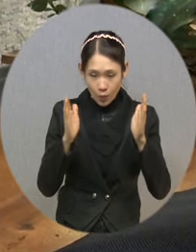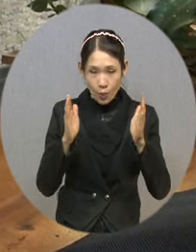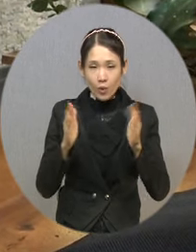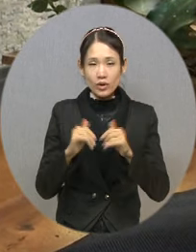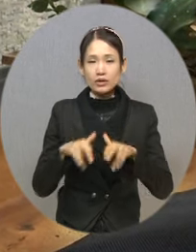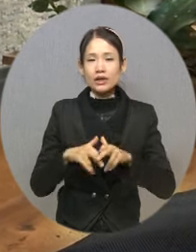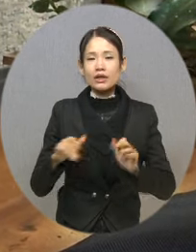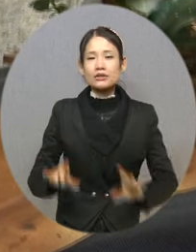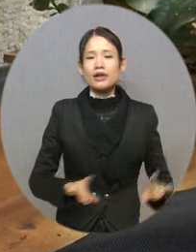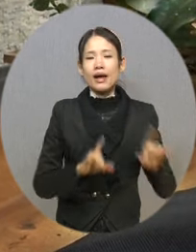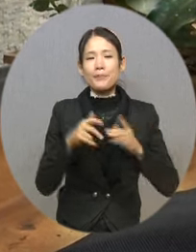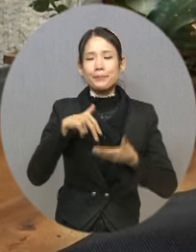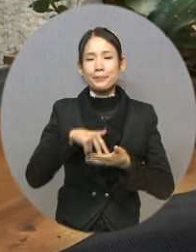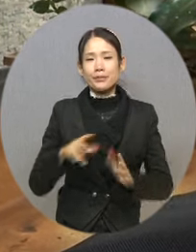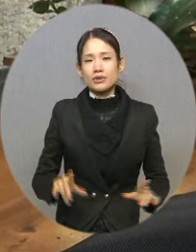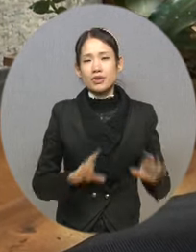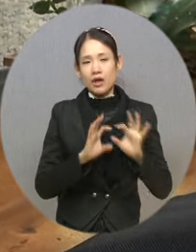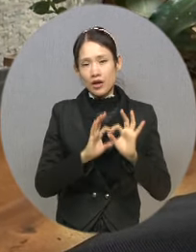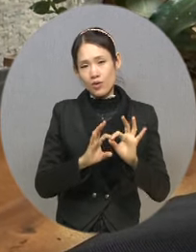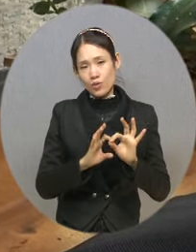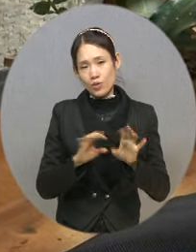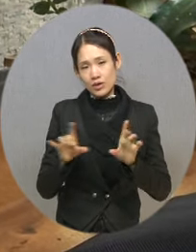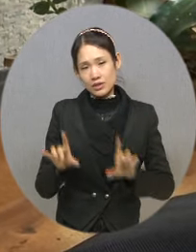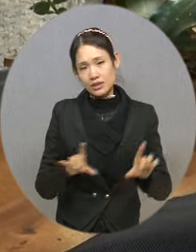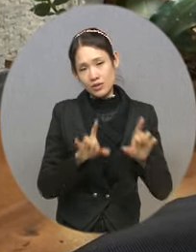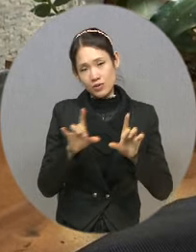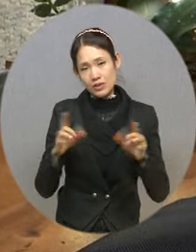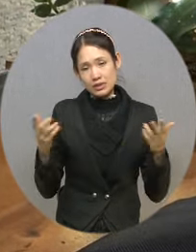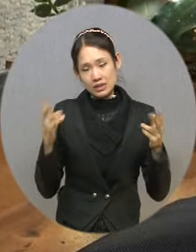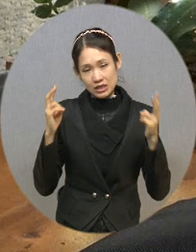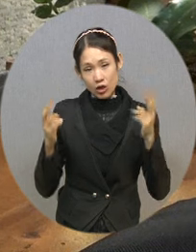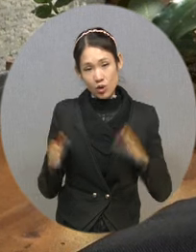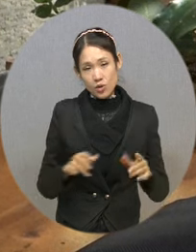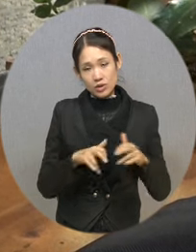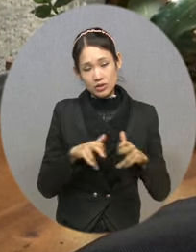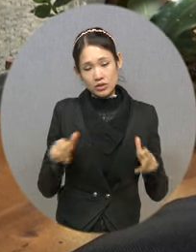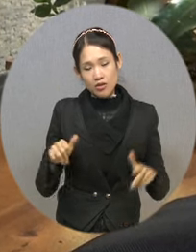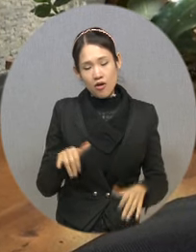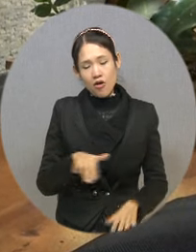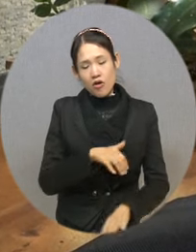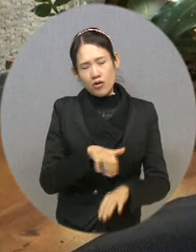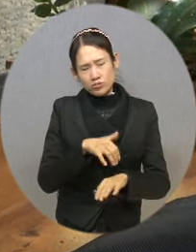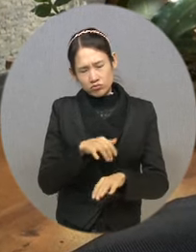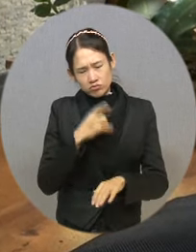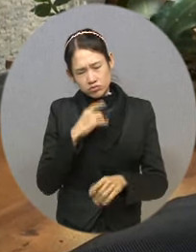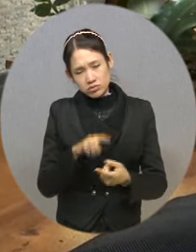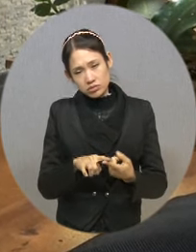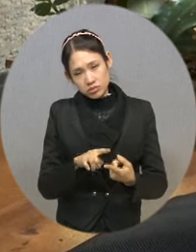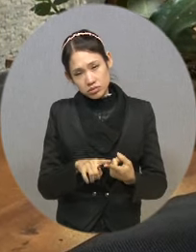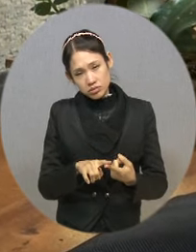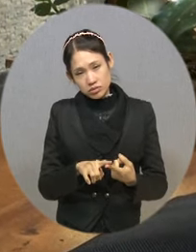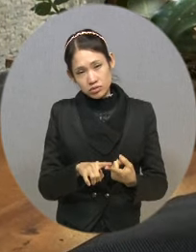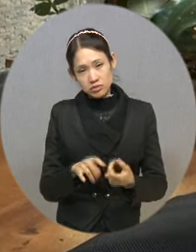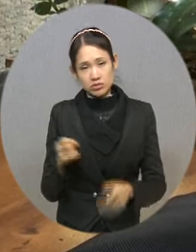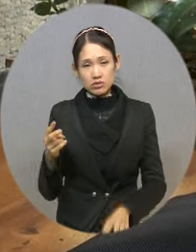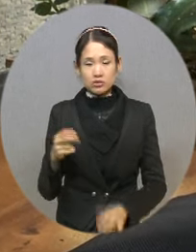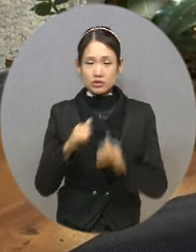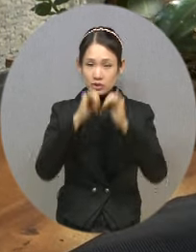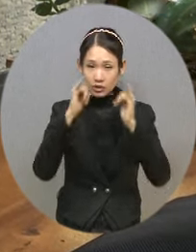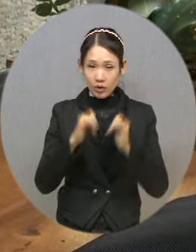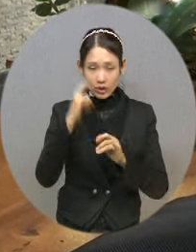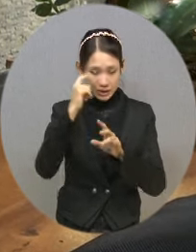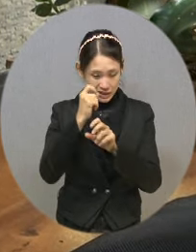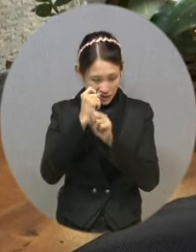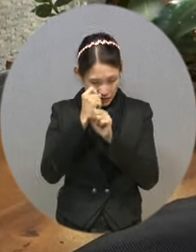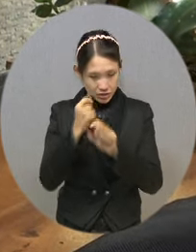삶을 살아가면서 일상생활이나 직업생활에 장애인들의 어떤 불편한 부분들을 또는 사회적인 어떤